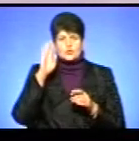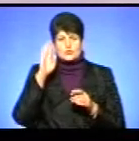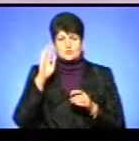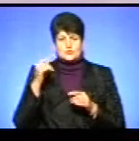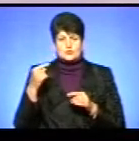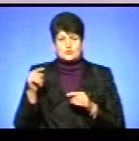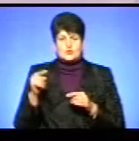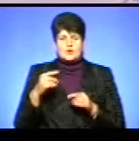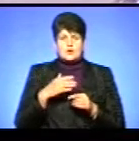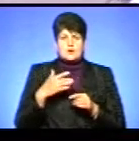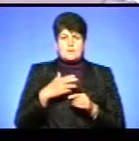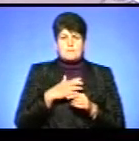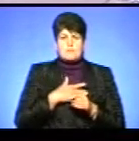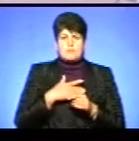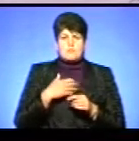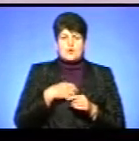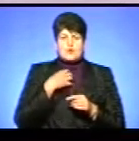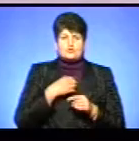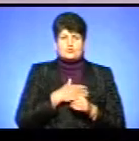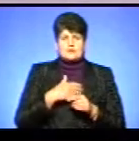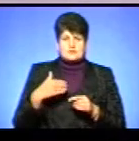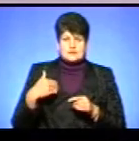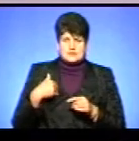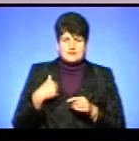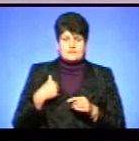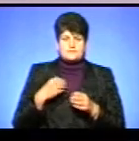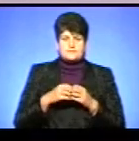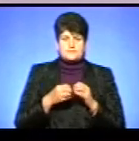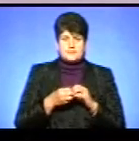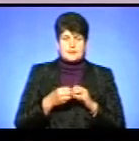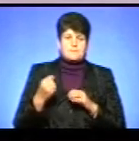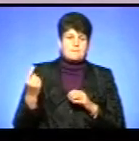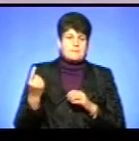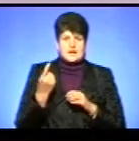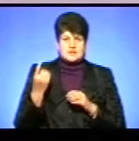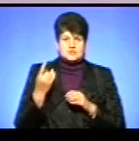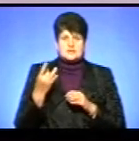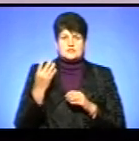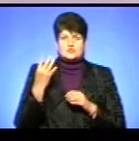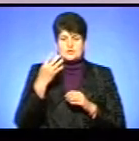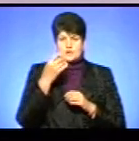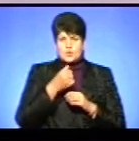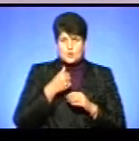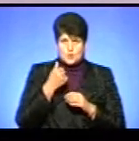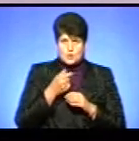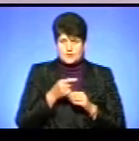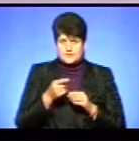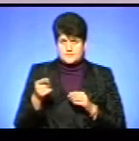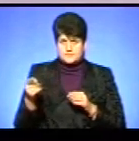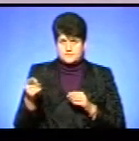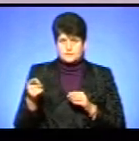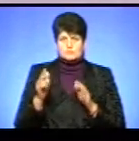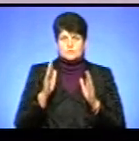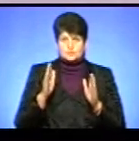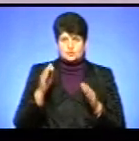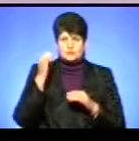– це бронхолегенева дисплазія, також статичні тетрапарези. Напевно, що вперше за 4 роки ми